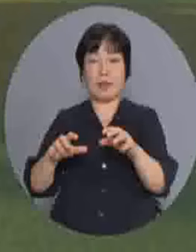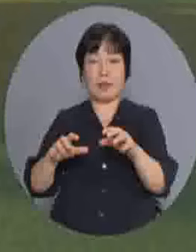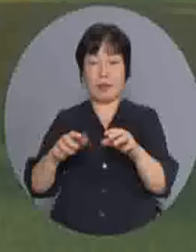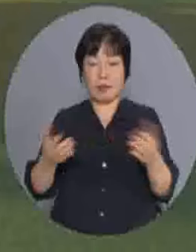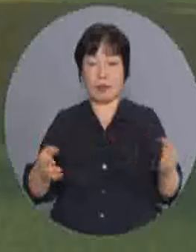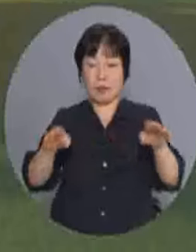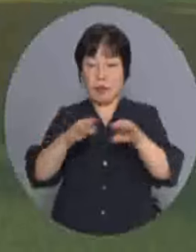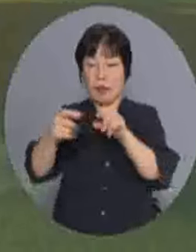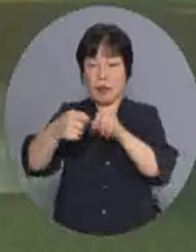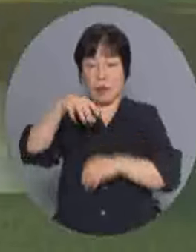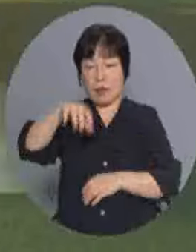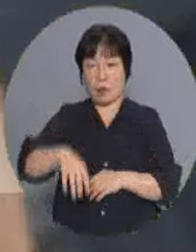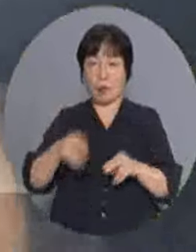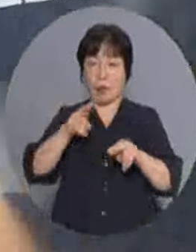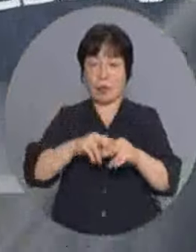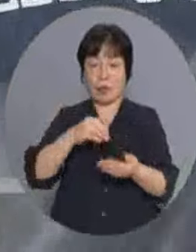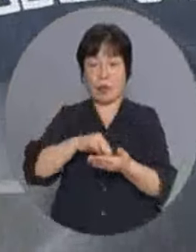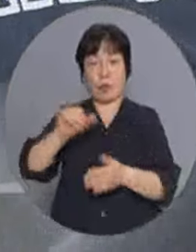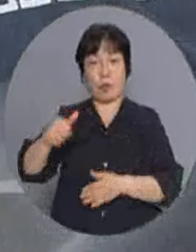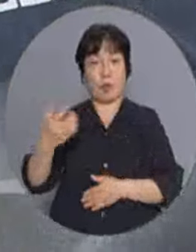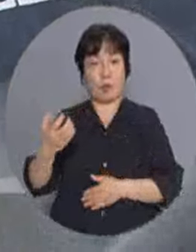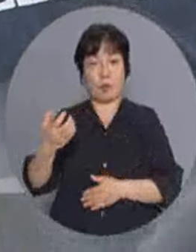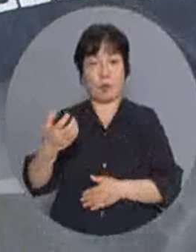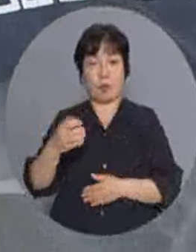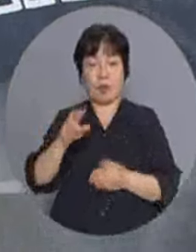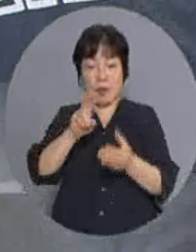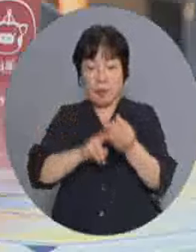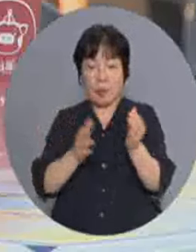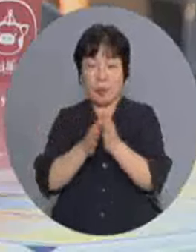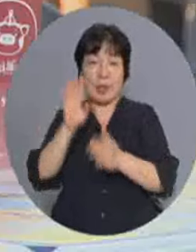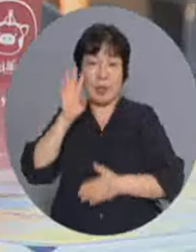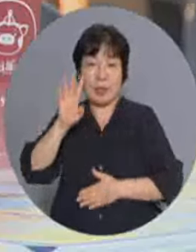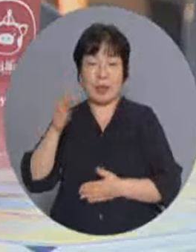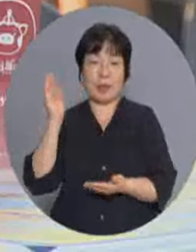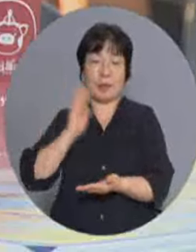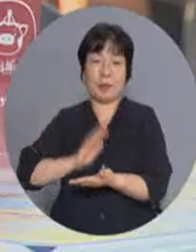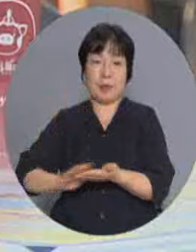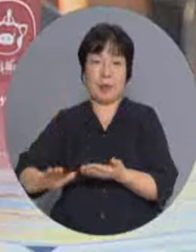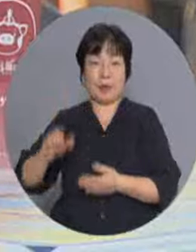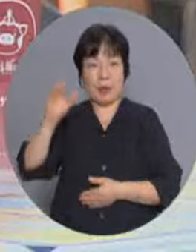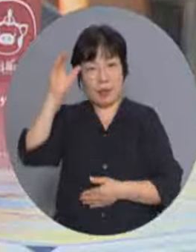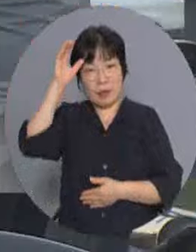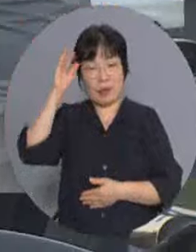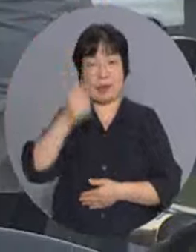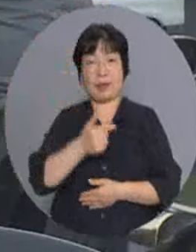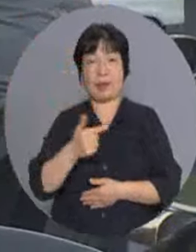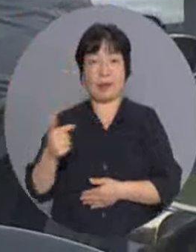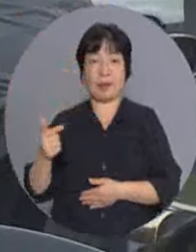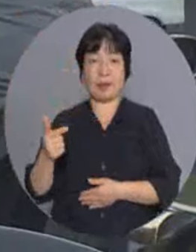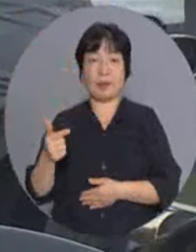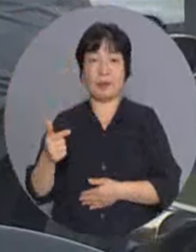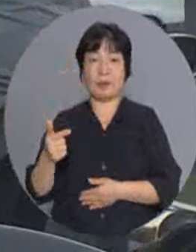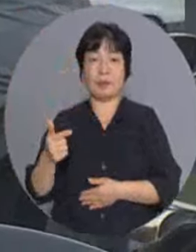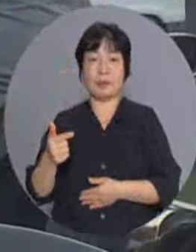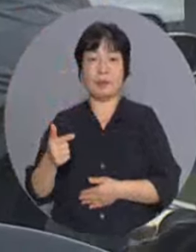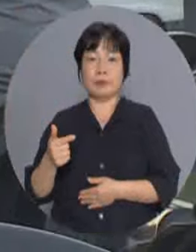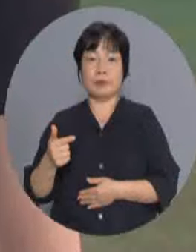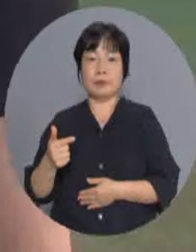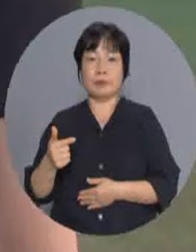무대에서 가까운 프리미엄존 590 여석은 예만의 일찌감치 전석 매진을만큼 기대감을